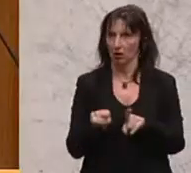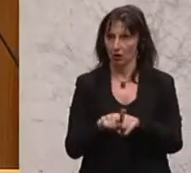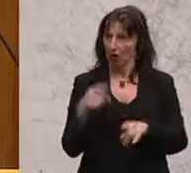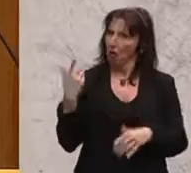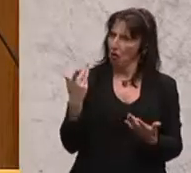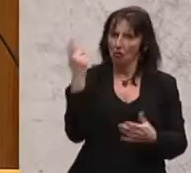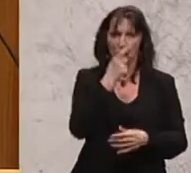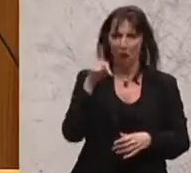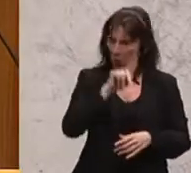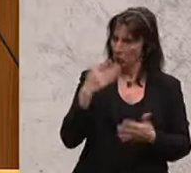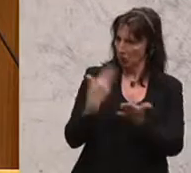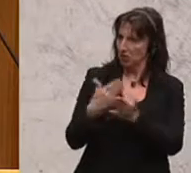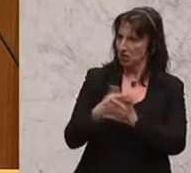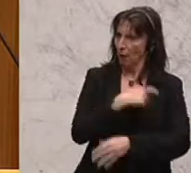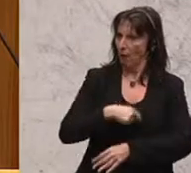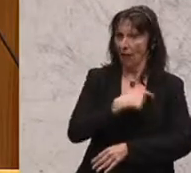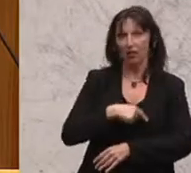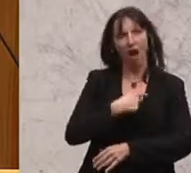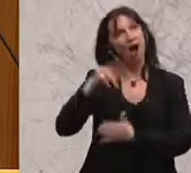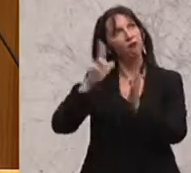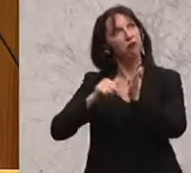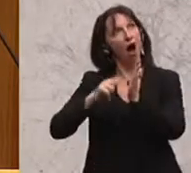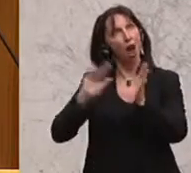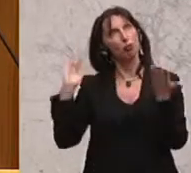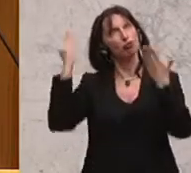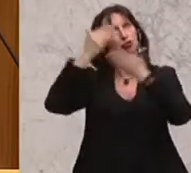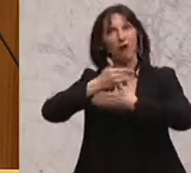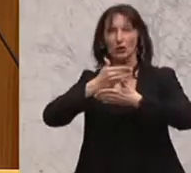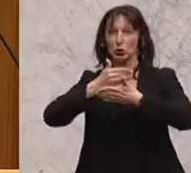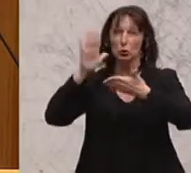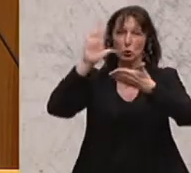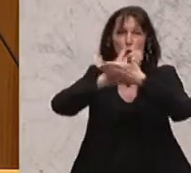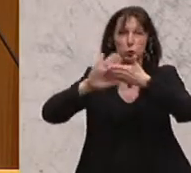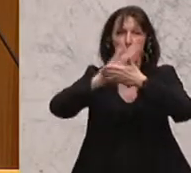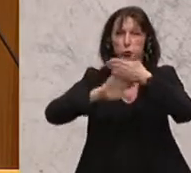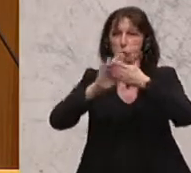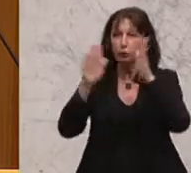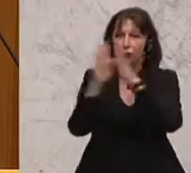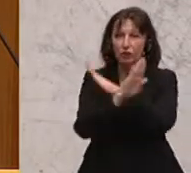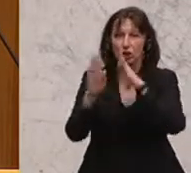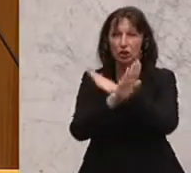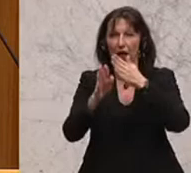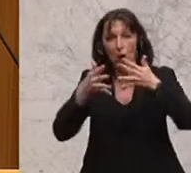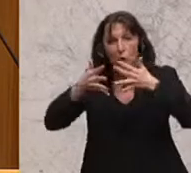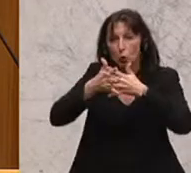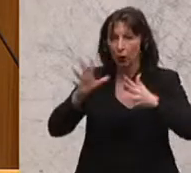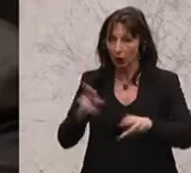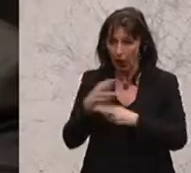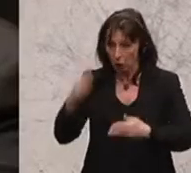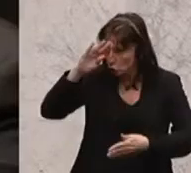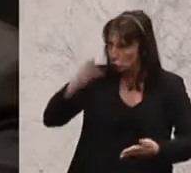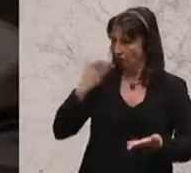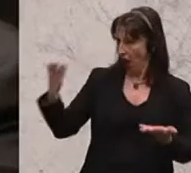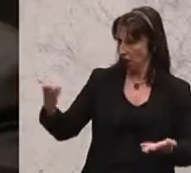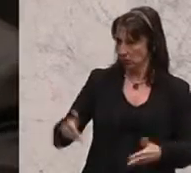schwarz haben. Wie kann man das nicht anders erklären? Die Parteifarbe der Intransparenz. Sie werden das jetzt gern aufklären müssen, Herr Bundesminister. Da